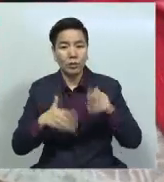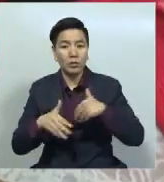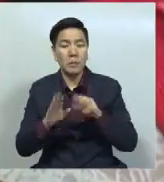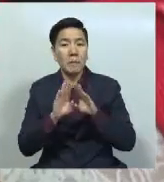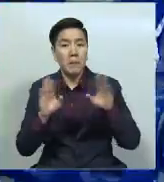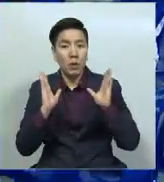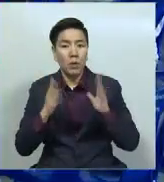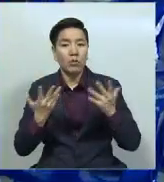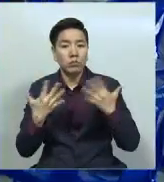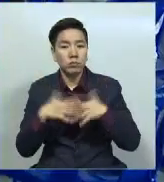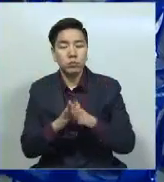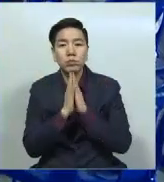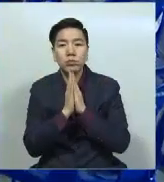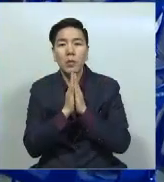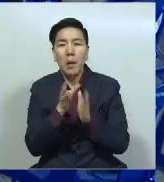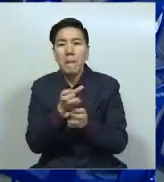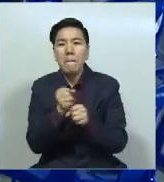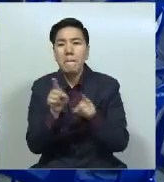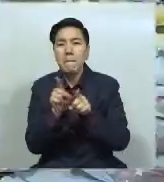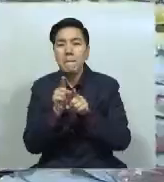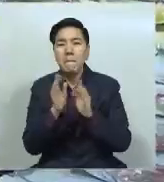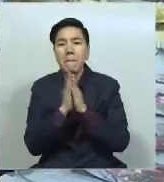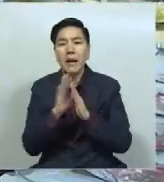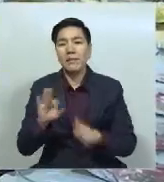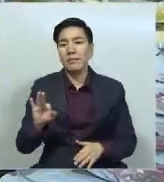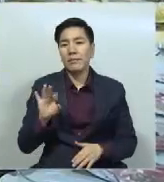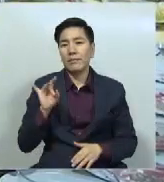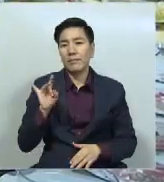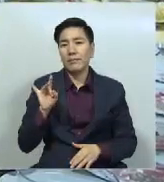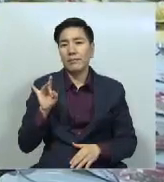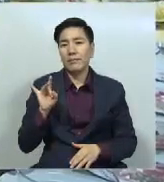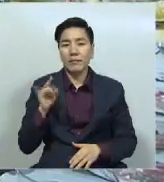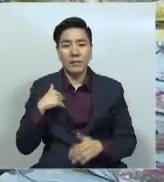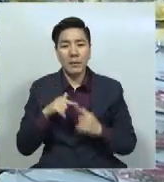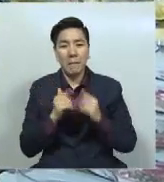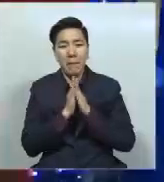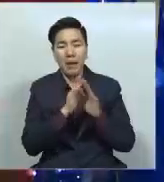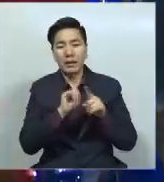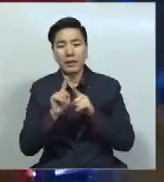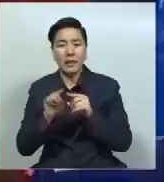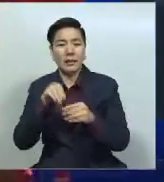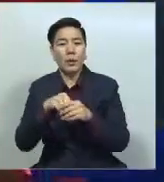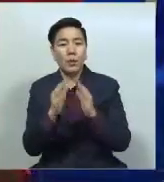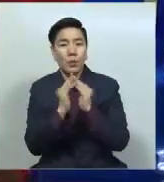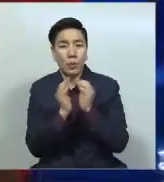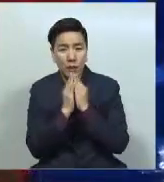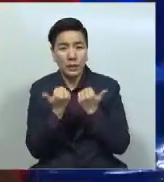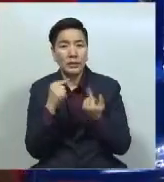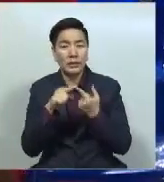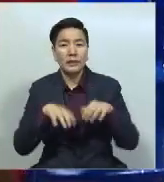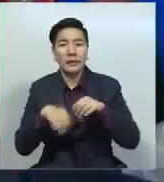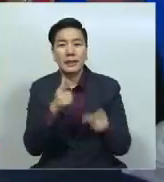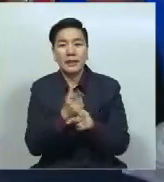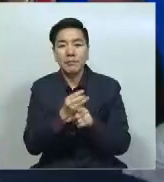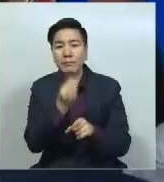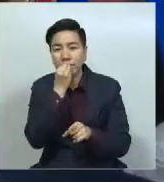าชนนั้นร่วมกันสักการะรูปเหมือนขององค์พระโพธิสัตว์กวนอิมและสักการะองค์พระต่างๆภายในวัดด้วยนะครับรวมทั้งมีการจัด